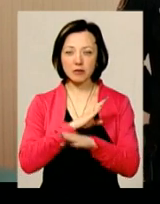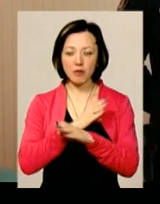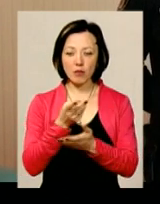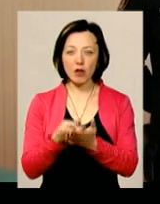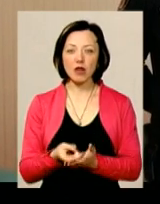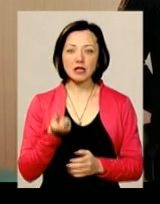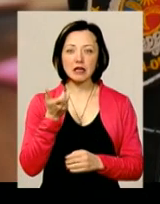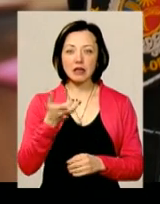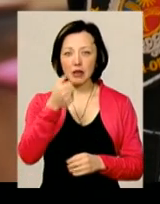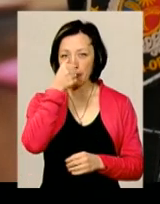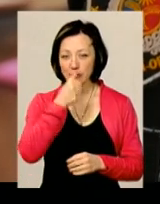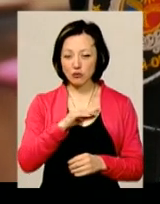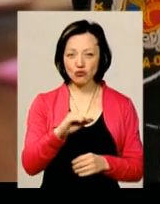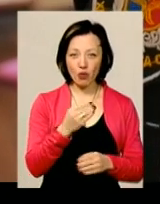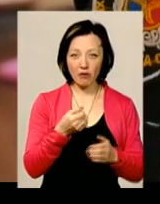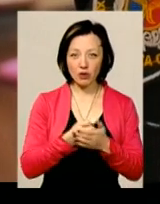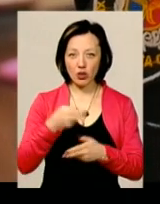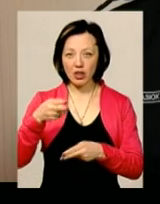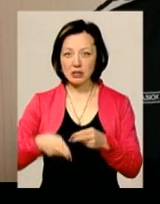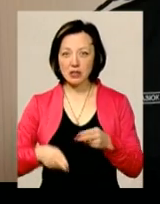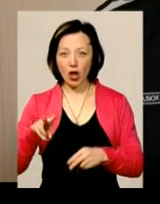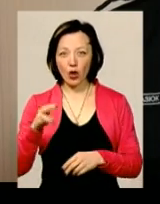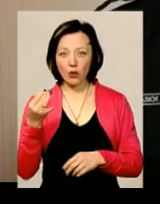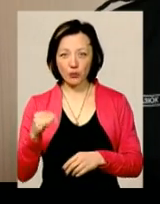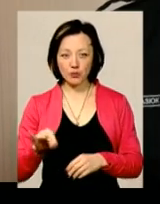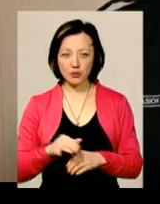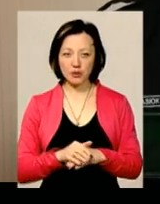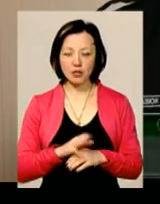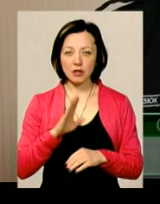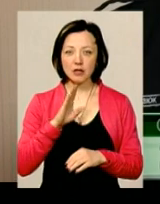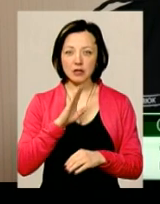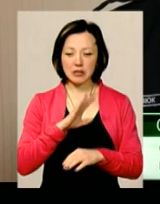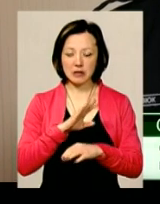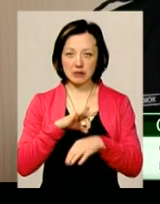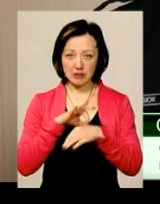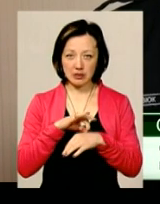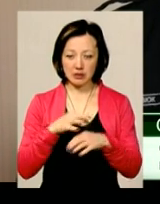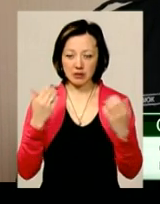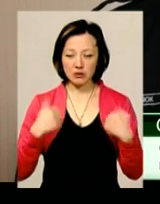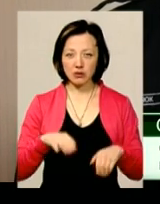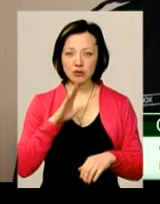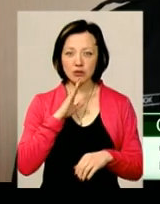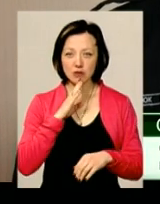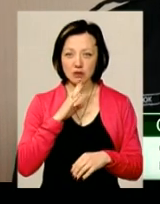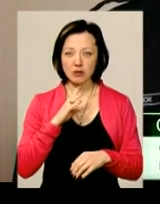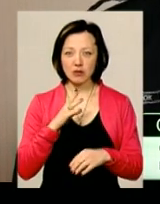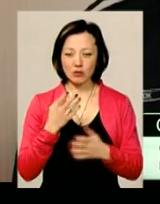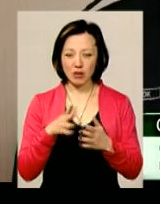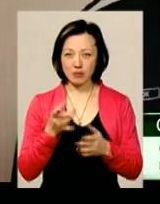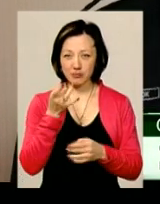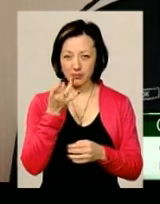квартирі кілька місяців – з жовтня до кінця лютого. Тіло жіночої статі, яке було з явними ознаками